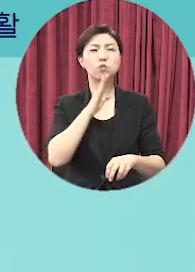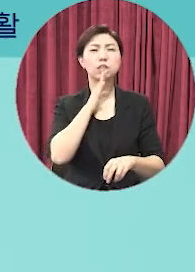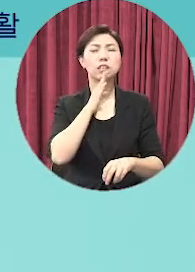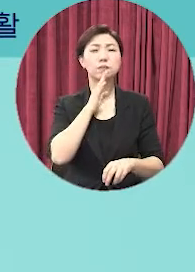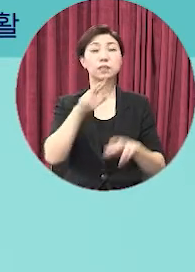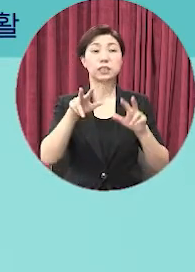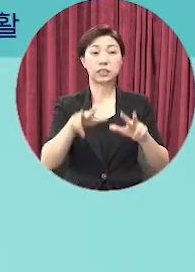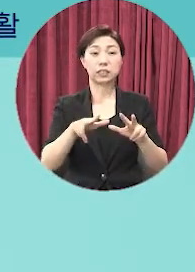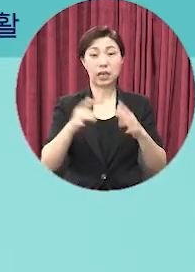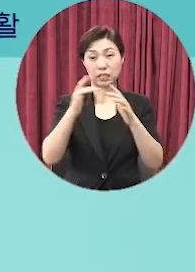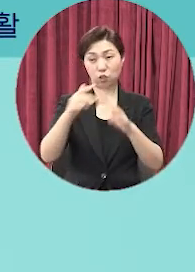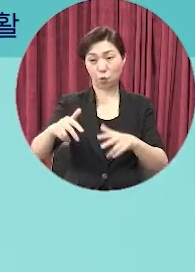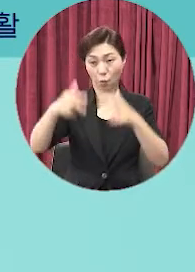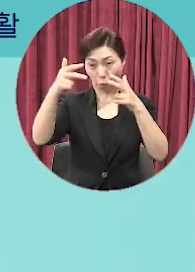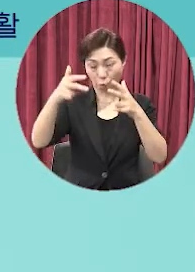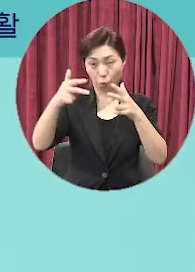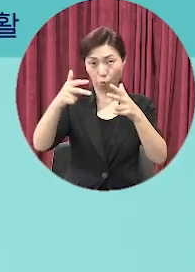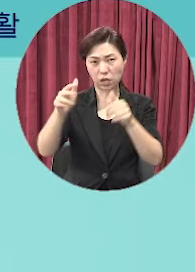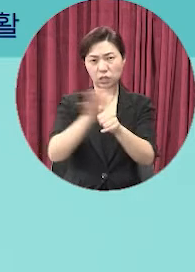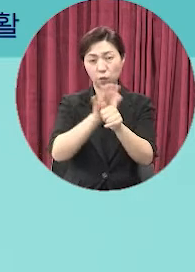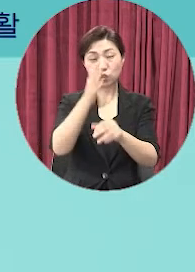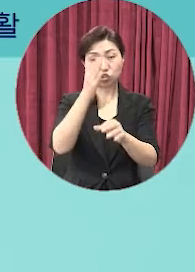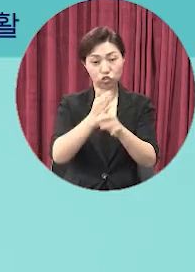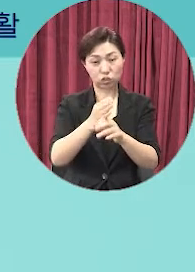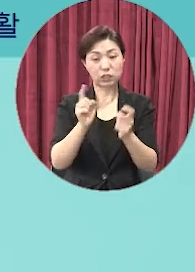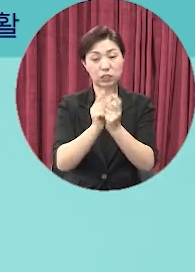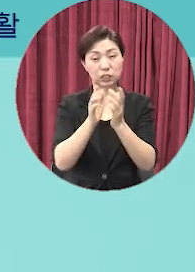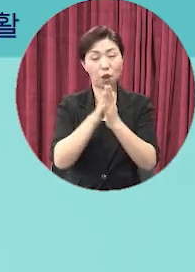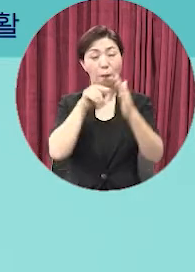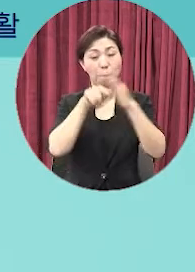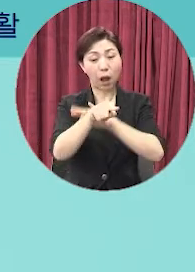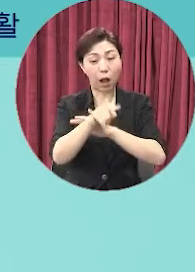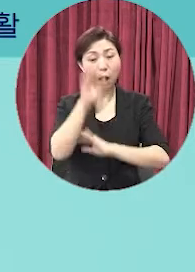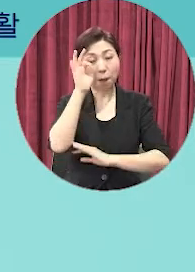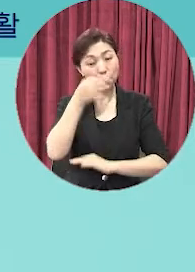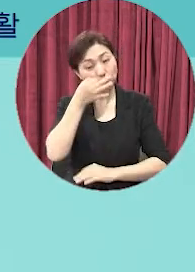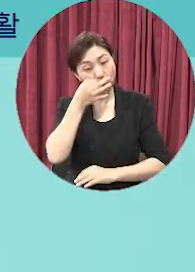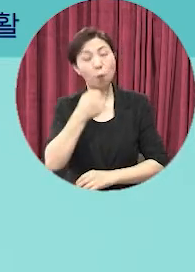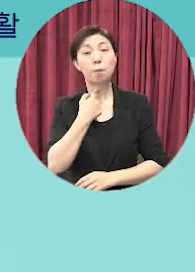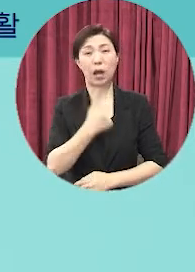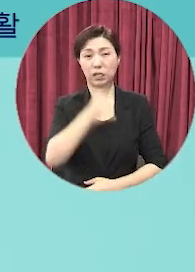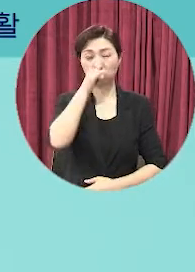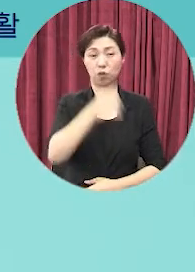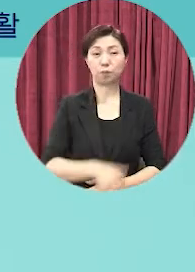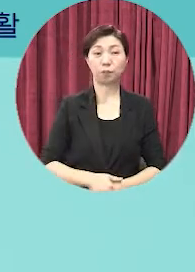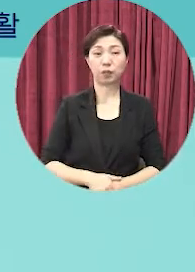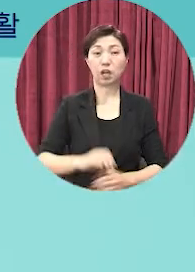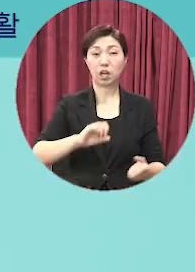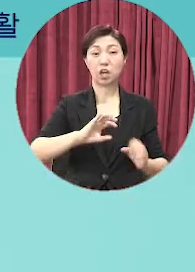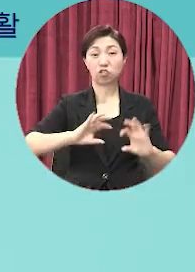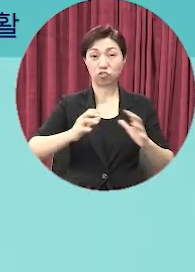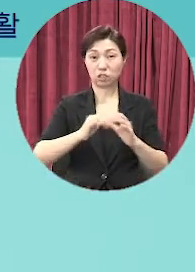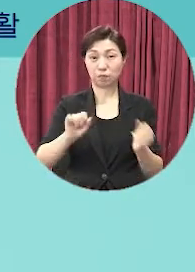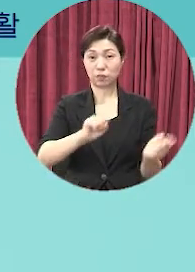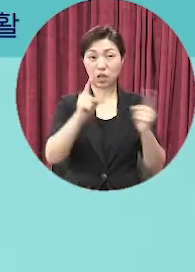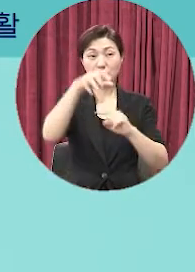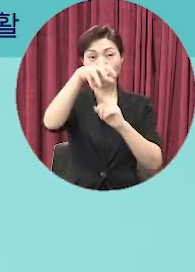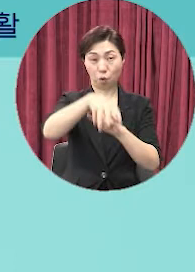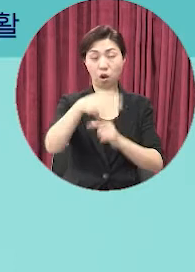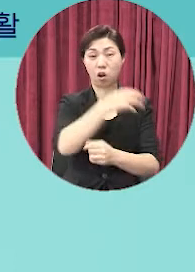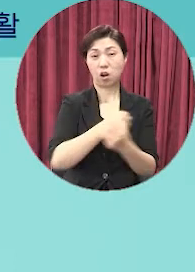진행되고 있는지도 좀 살펴보았는데요. 현재 국립재활원에서 개발 중인 건강 모니터링 앱이 있습니다.